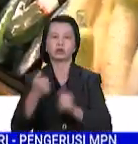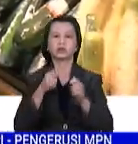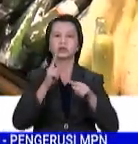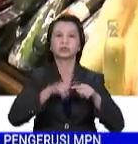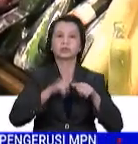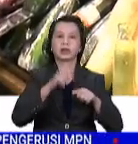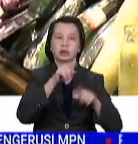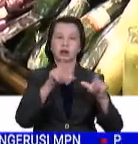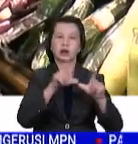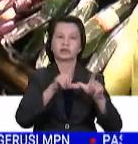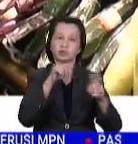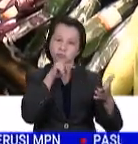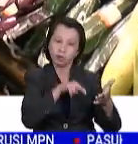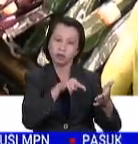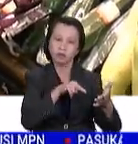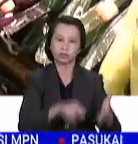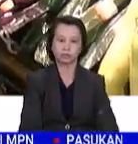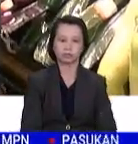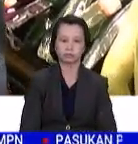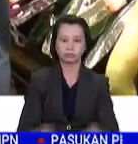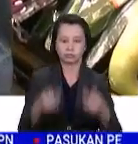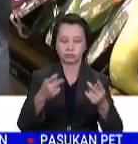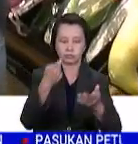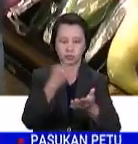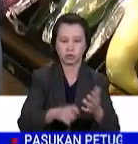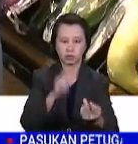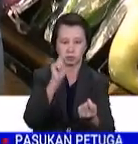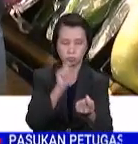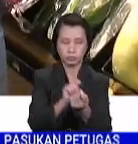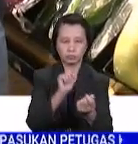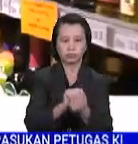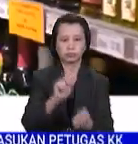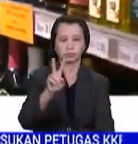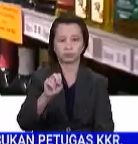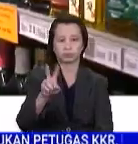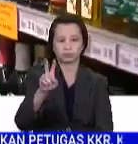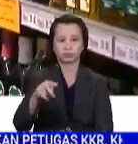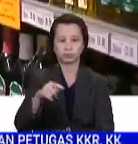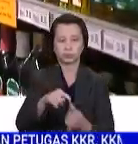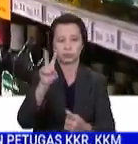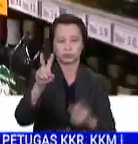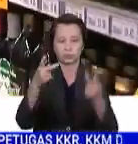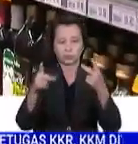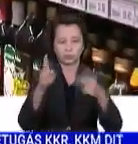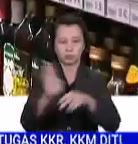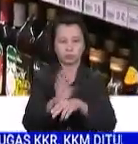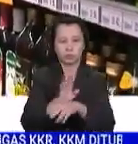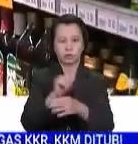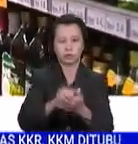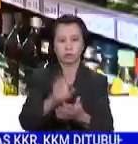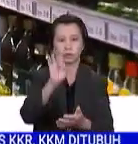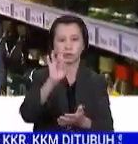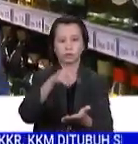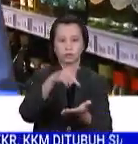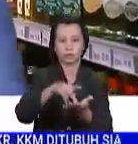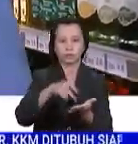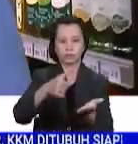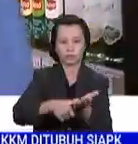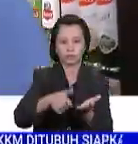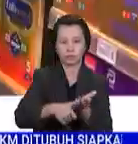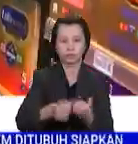Beliau berkata demikian selepas menyampaikan anugerah kedai harga patut 2020 kepada dua buah premis perniagaan di sebuah pusat beli